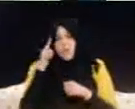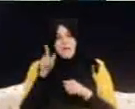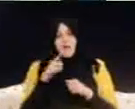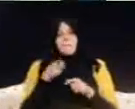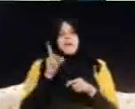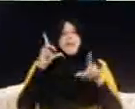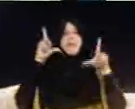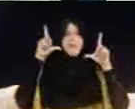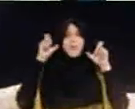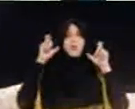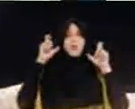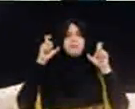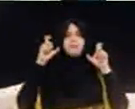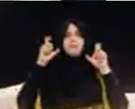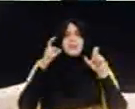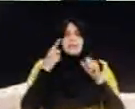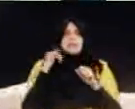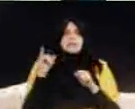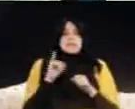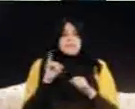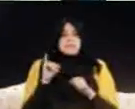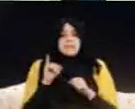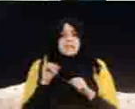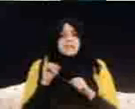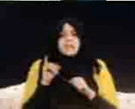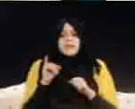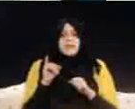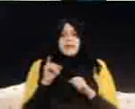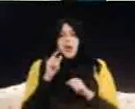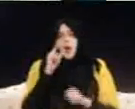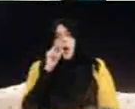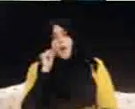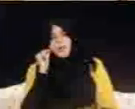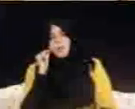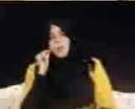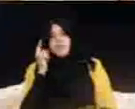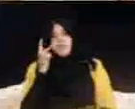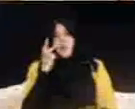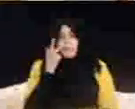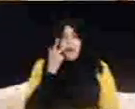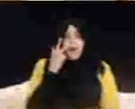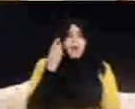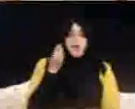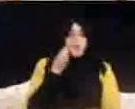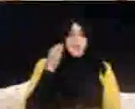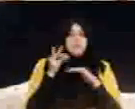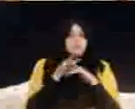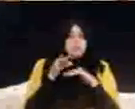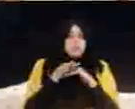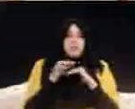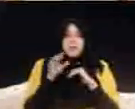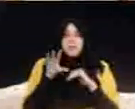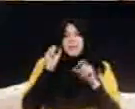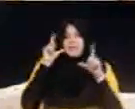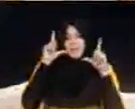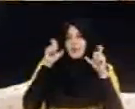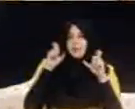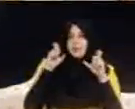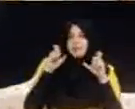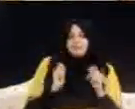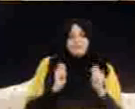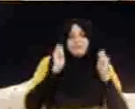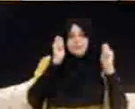التي نراها، إذا كان يعني هذا الراجل ولا هذا الأب ولا هذا الزوج خذوا له صورة وحطوها